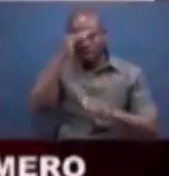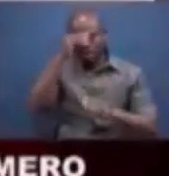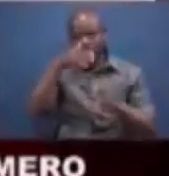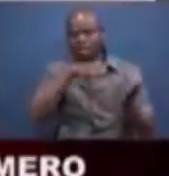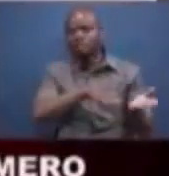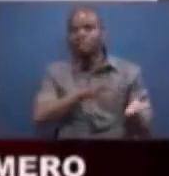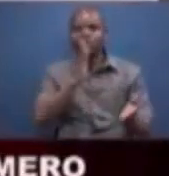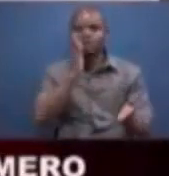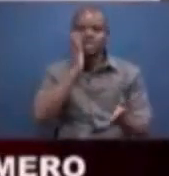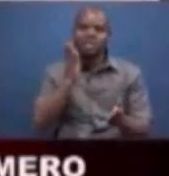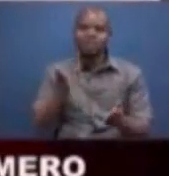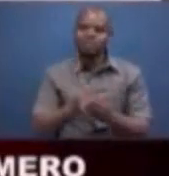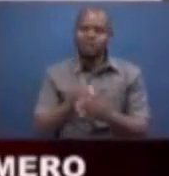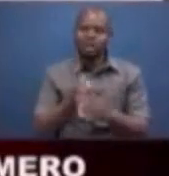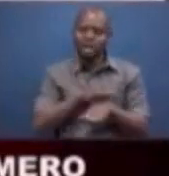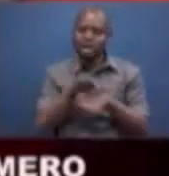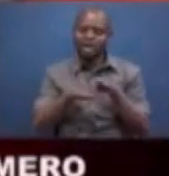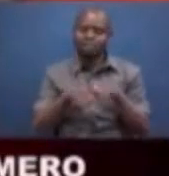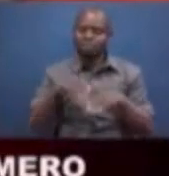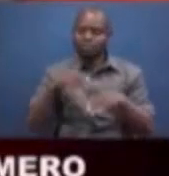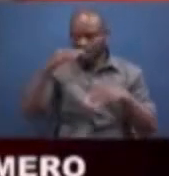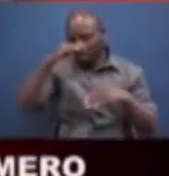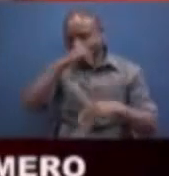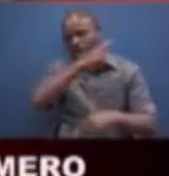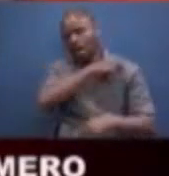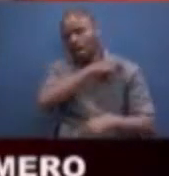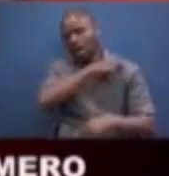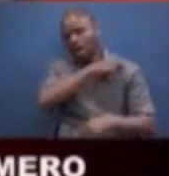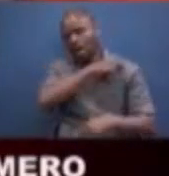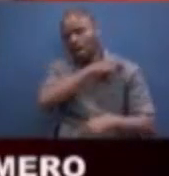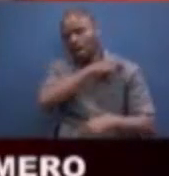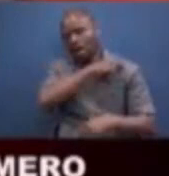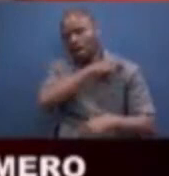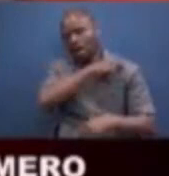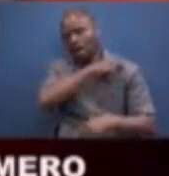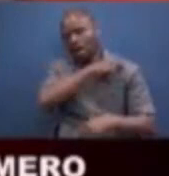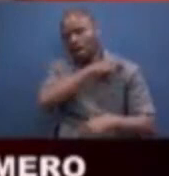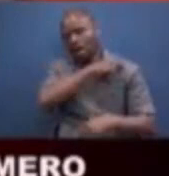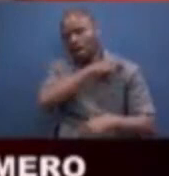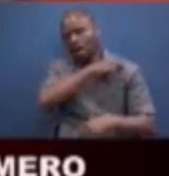kifo cha kijana huyo, kaimu kamanda wa polisi mkoa Morogoro